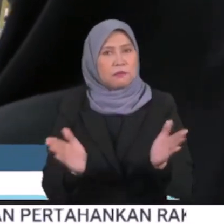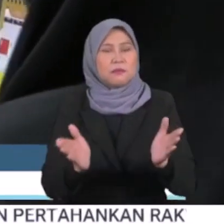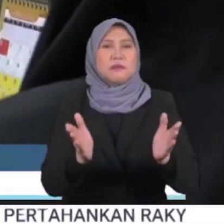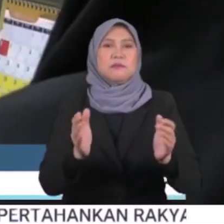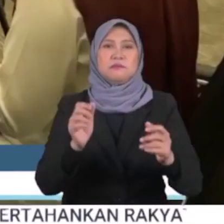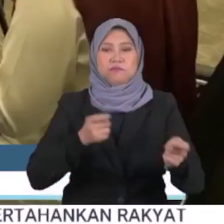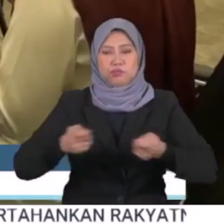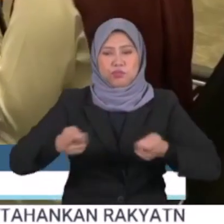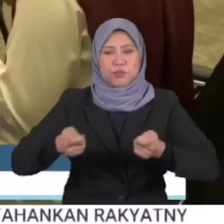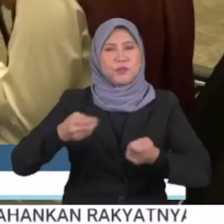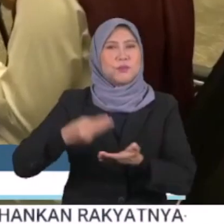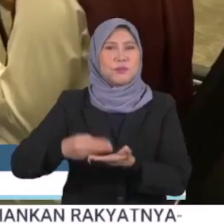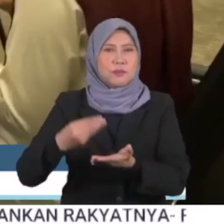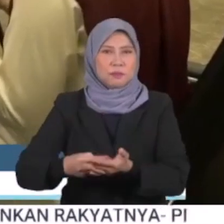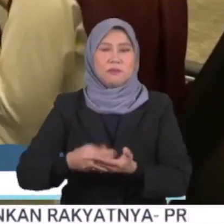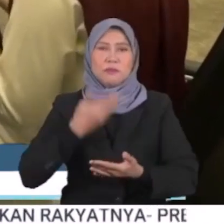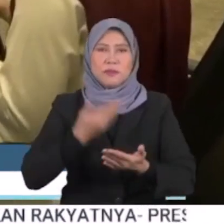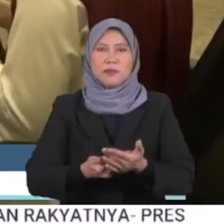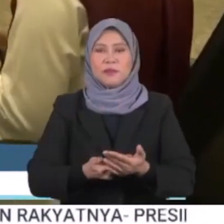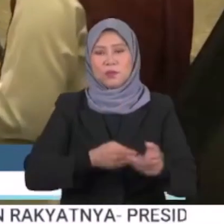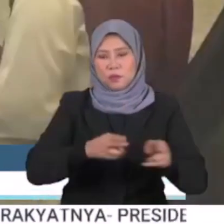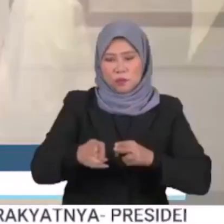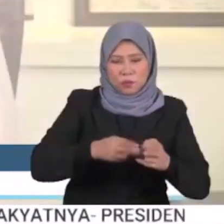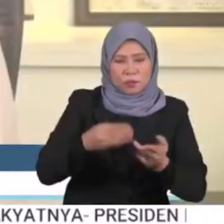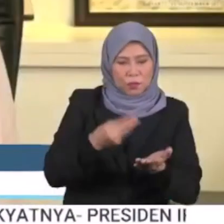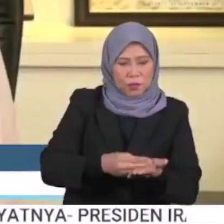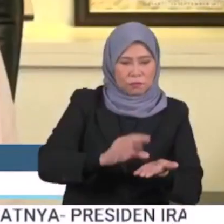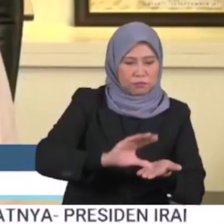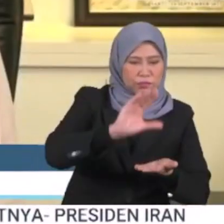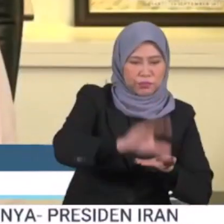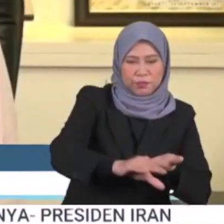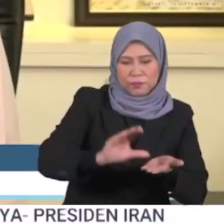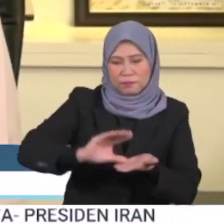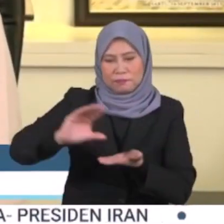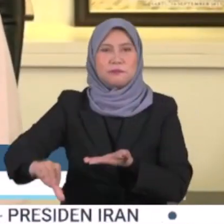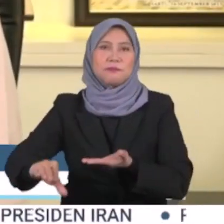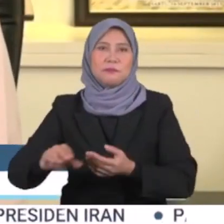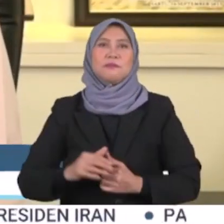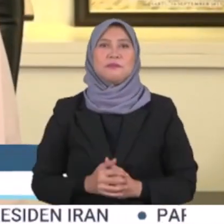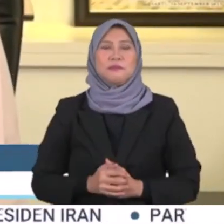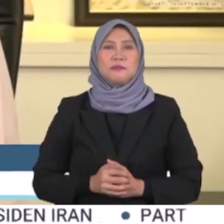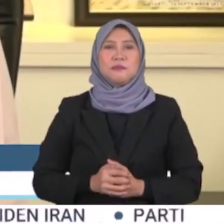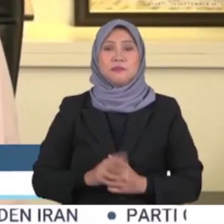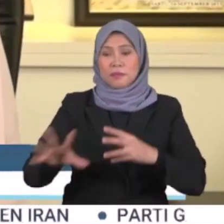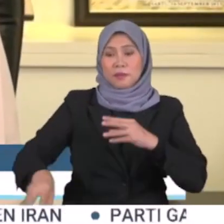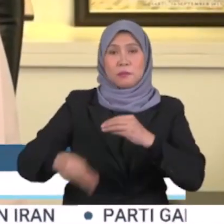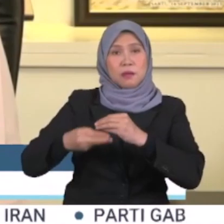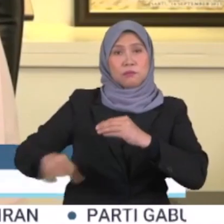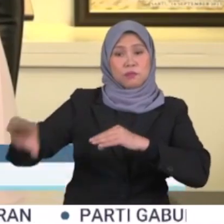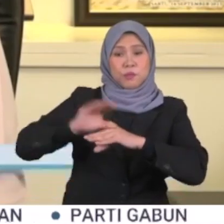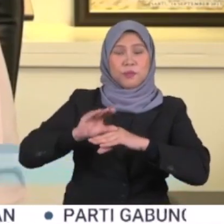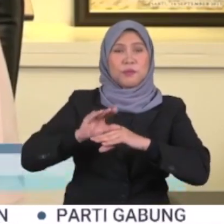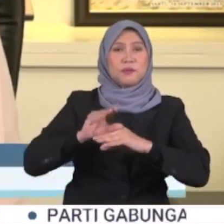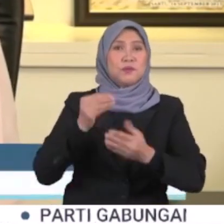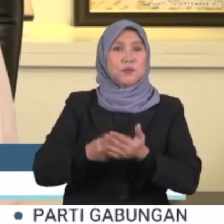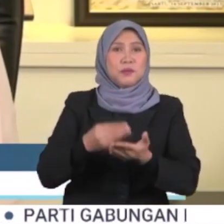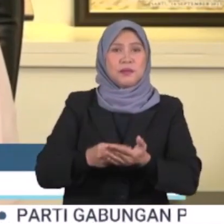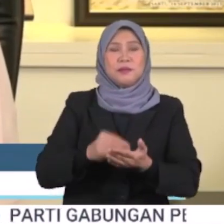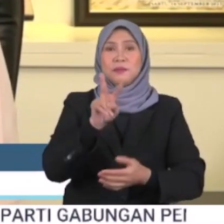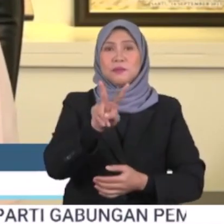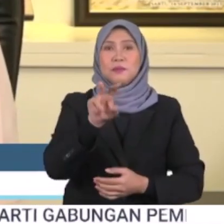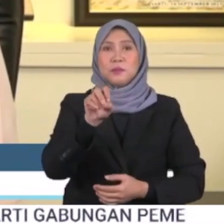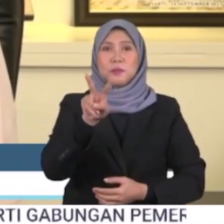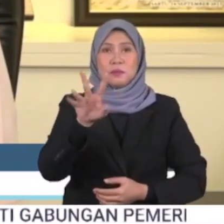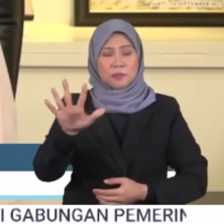tata kelola yang baik dalam menguruskan pengagihan. Pertambahan peruntukan untuk tahun 2025 ini dan